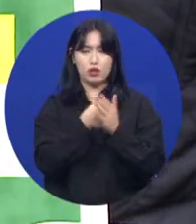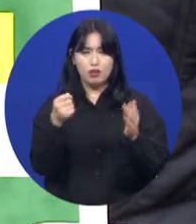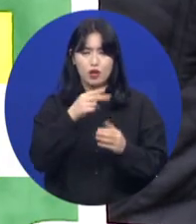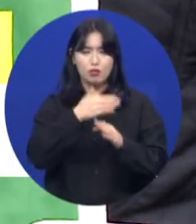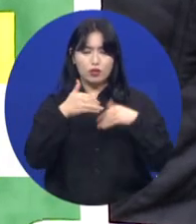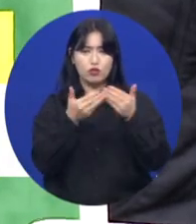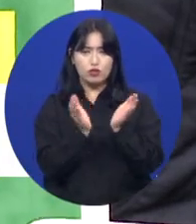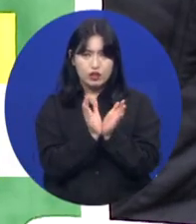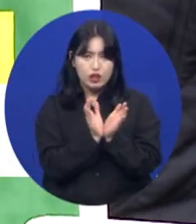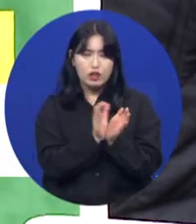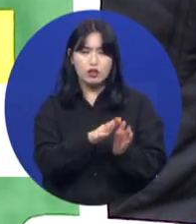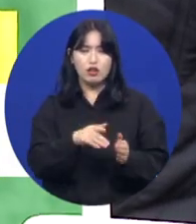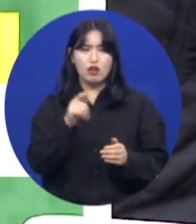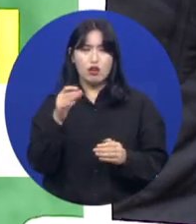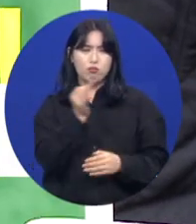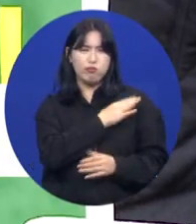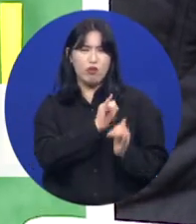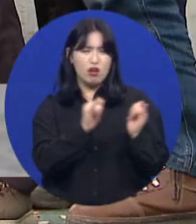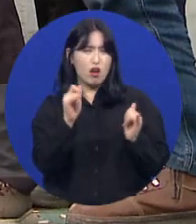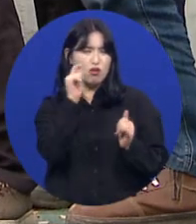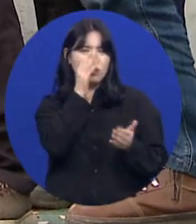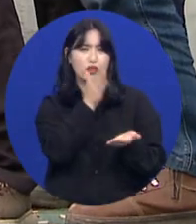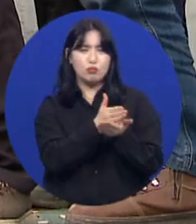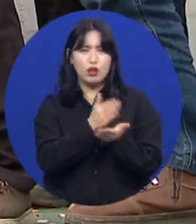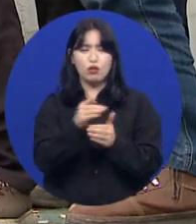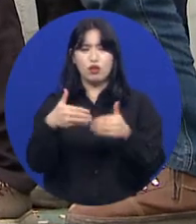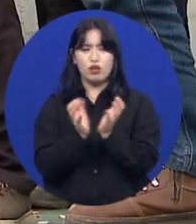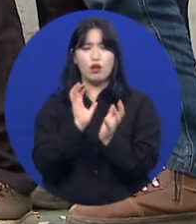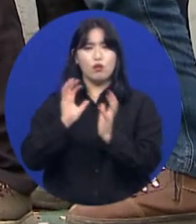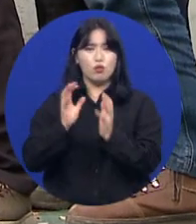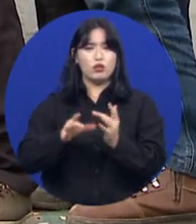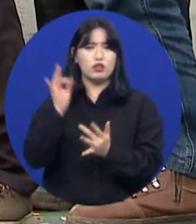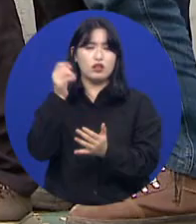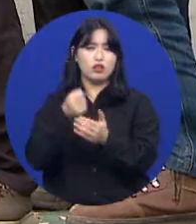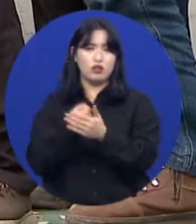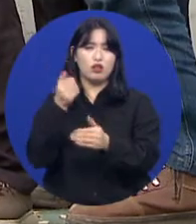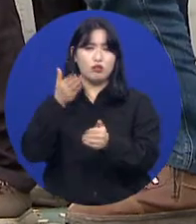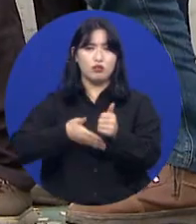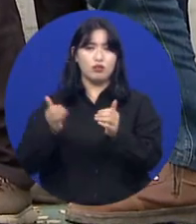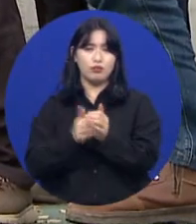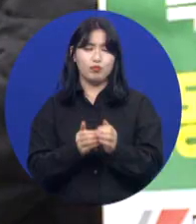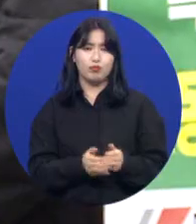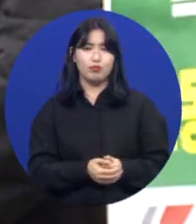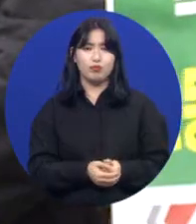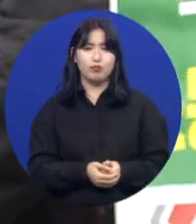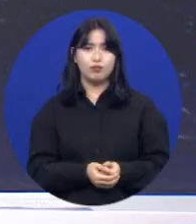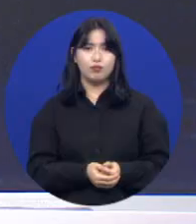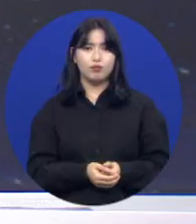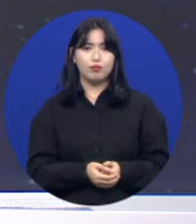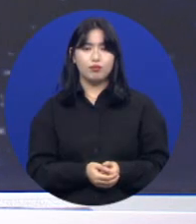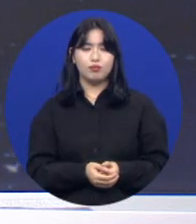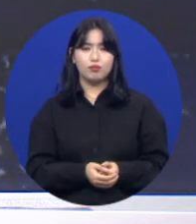민주당은 재벌의 눈치를 보지 말고 당론으로 채택하라고 요구했습니다.